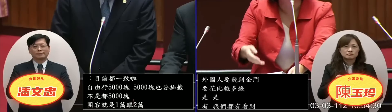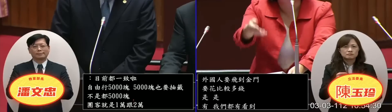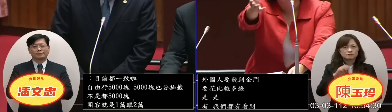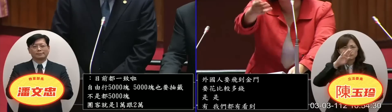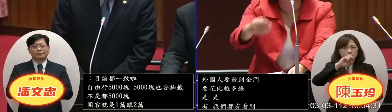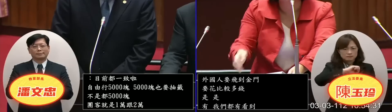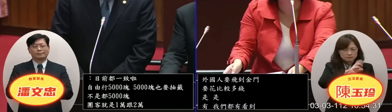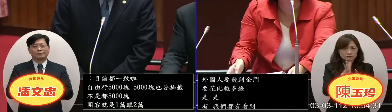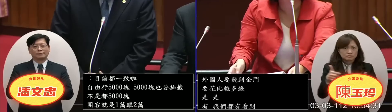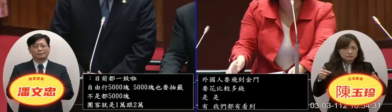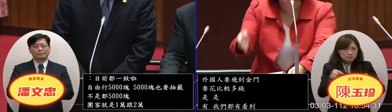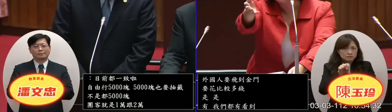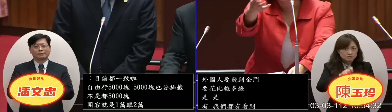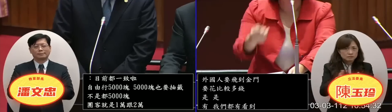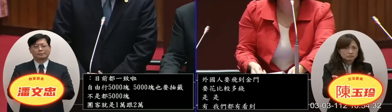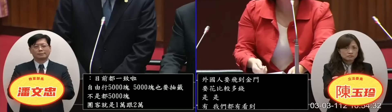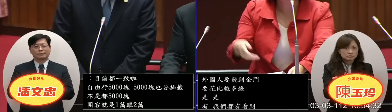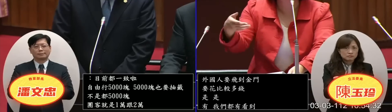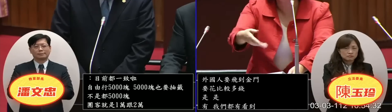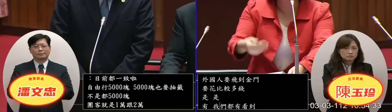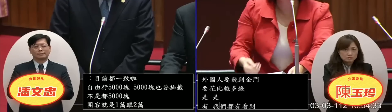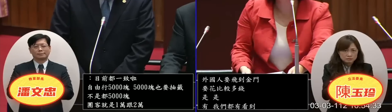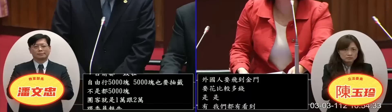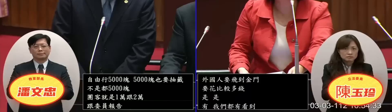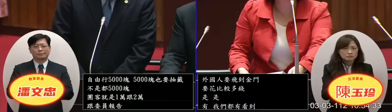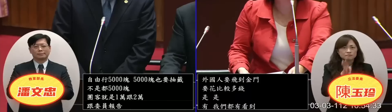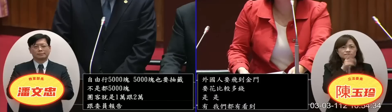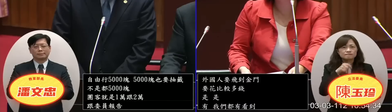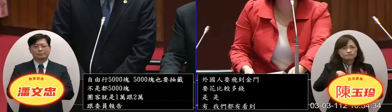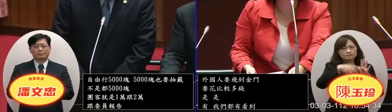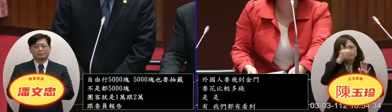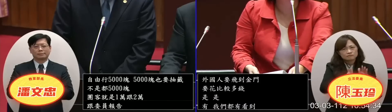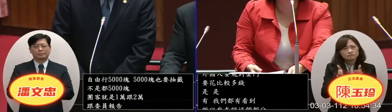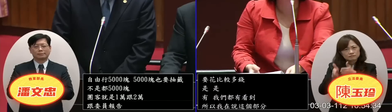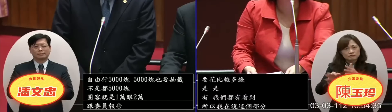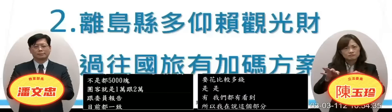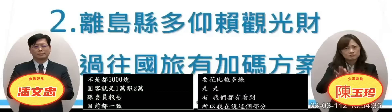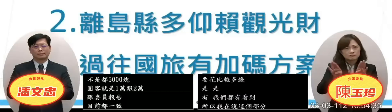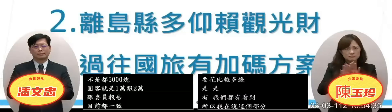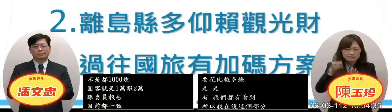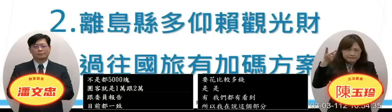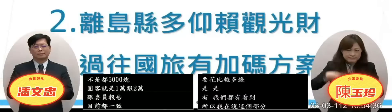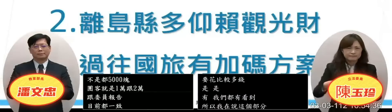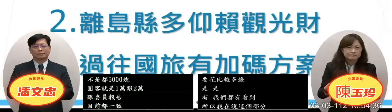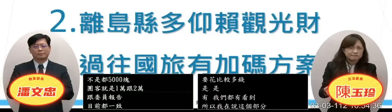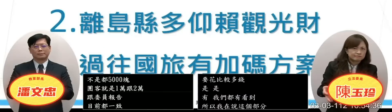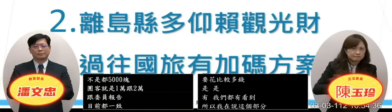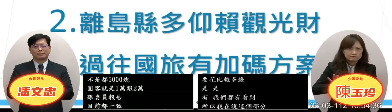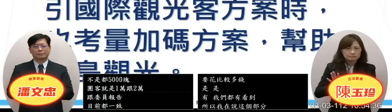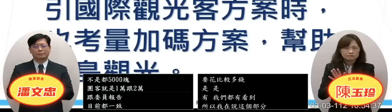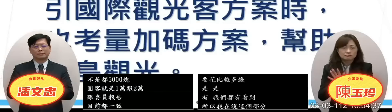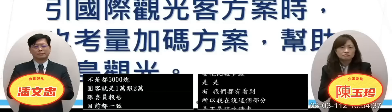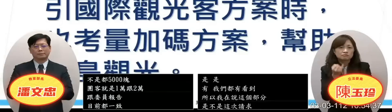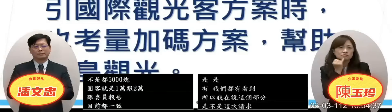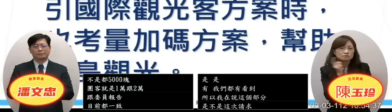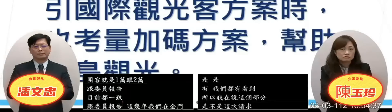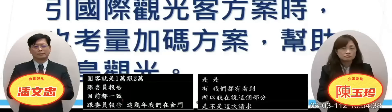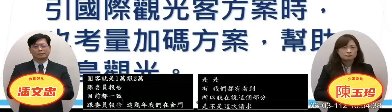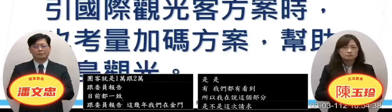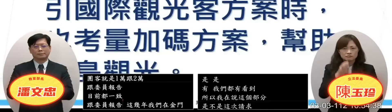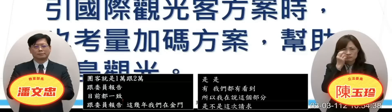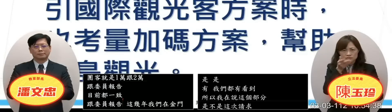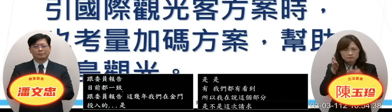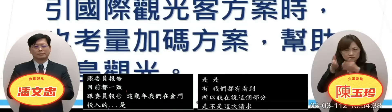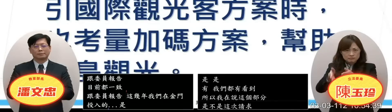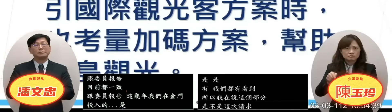疫情的这个，请院长跟我们温暖这个部分，在金门这个部分是不是跟我们在加码？ 我想 在特别框列我们的